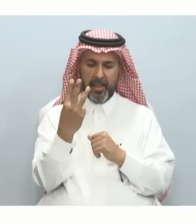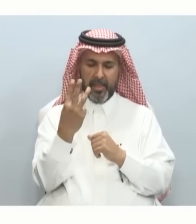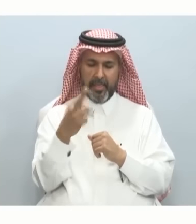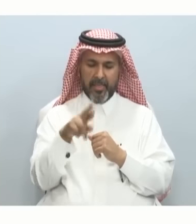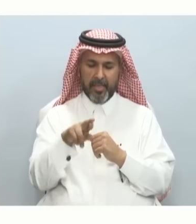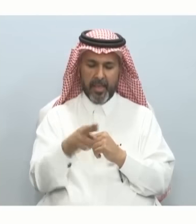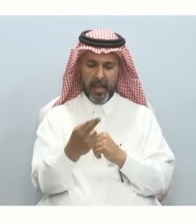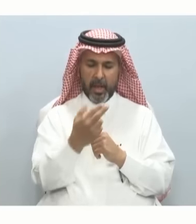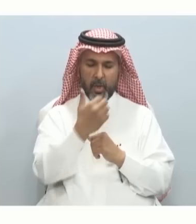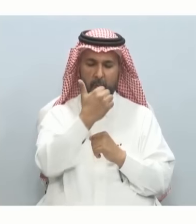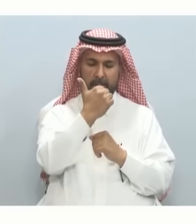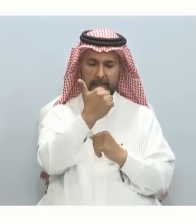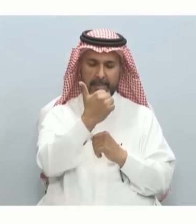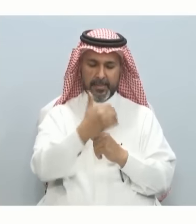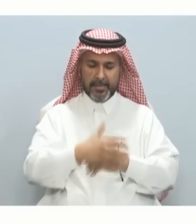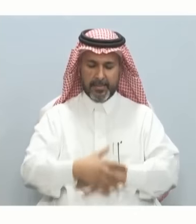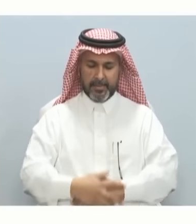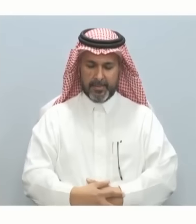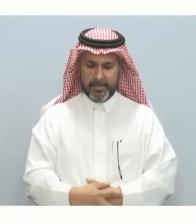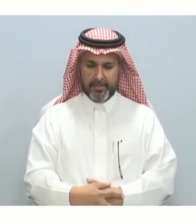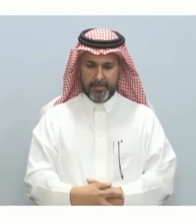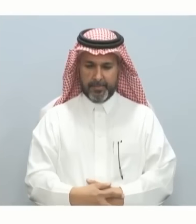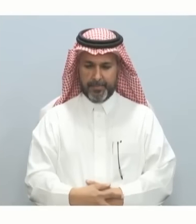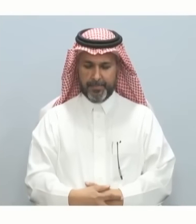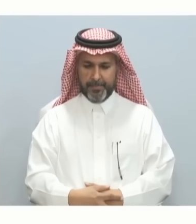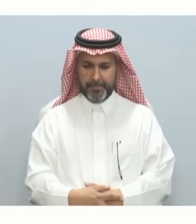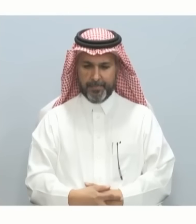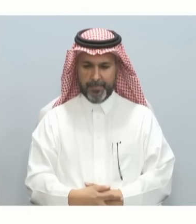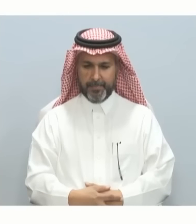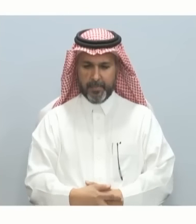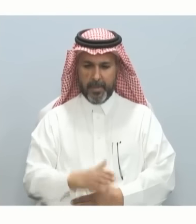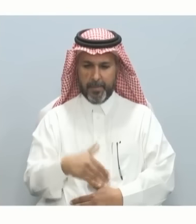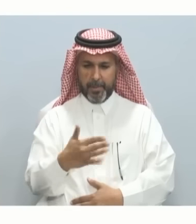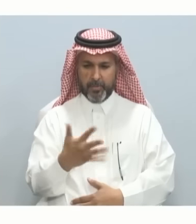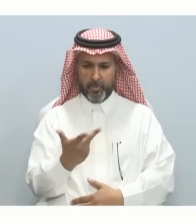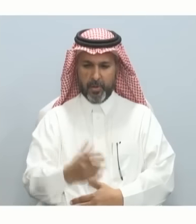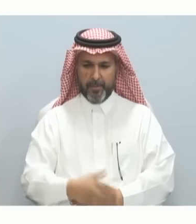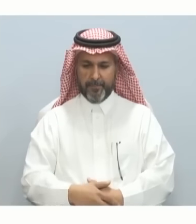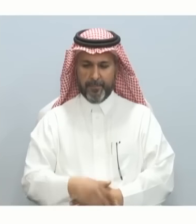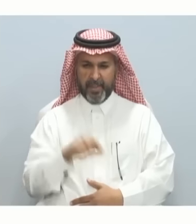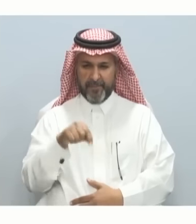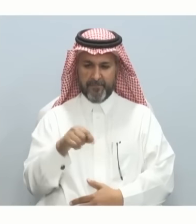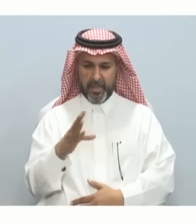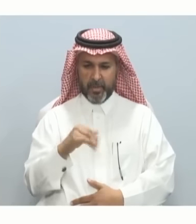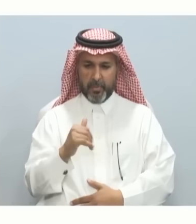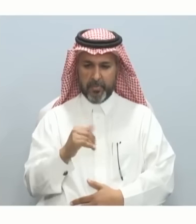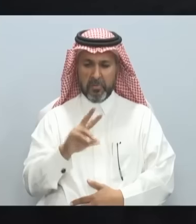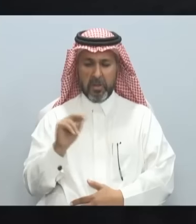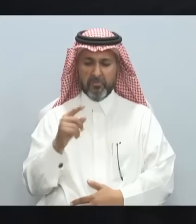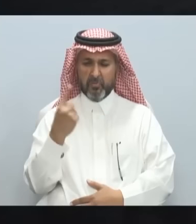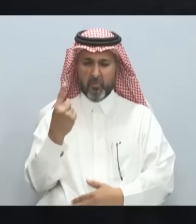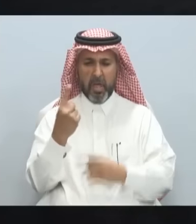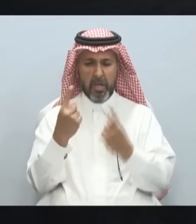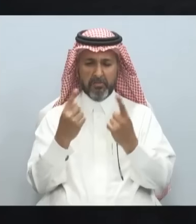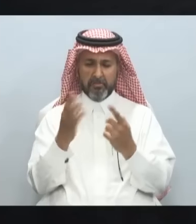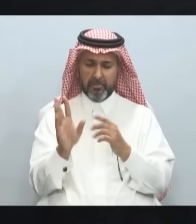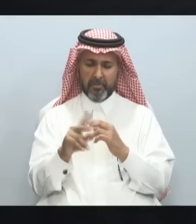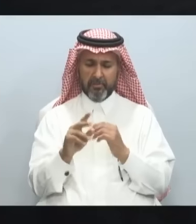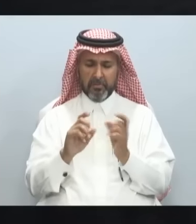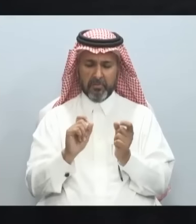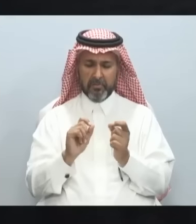ثلاثه وسته طيب البقيه مكرره الواحد كل مرتين اثنين